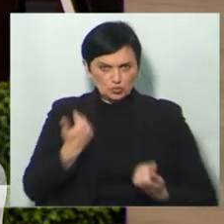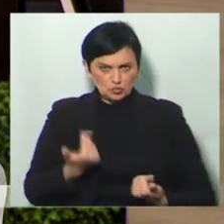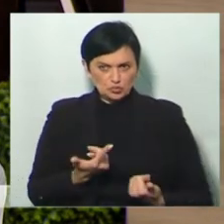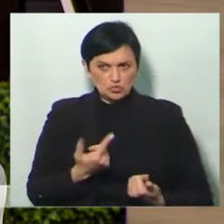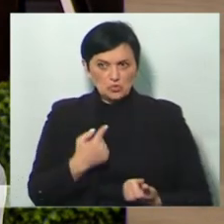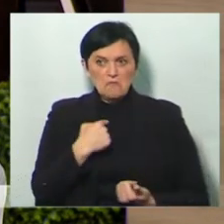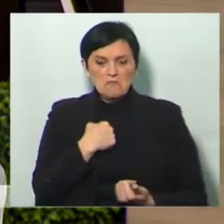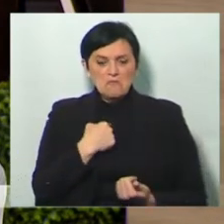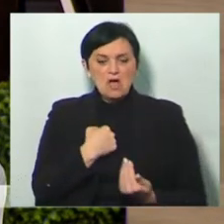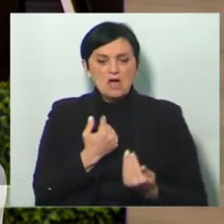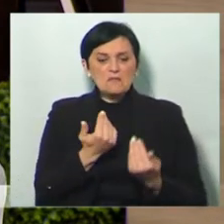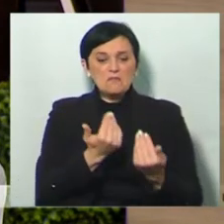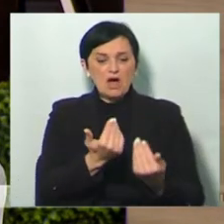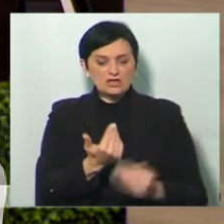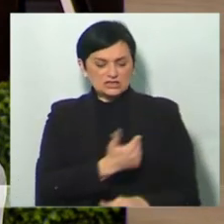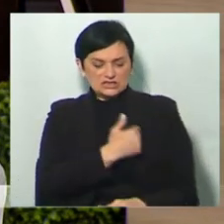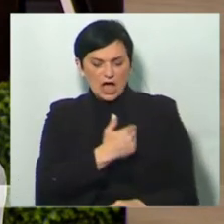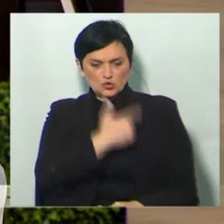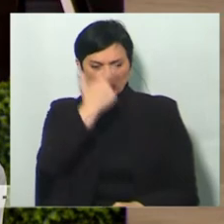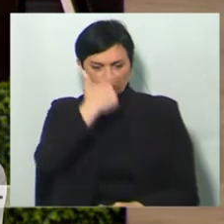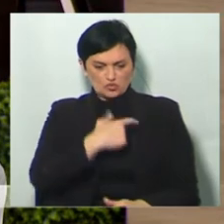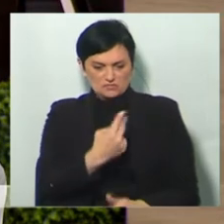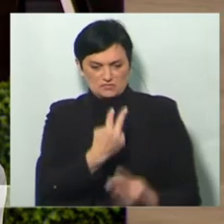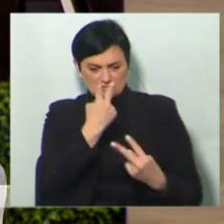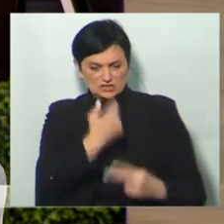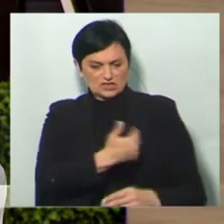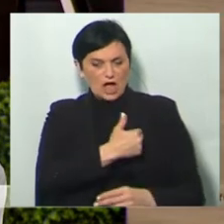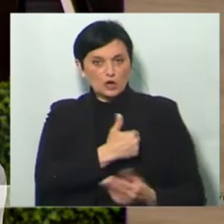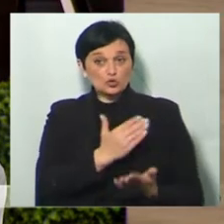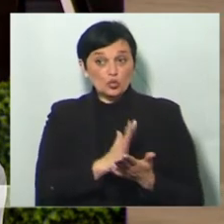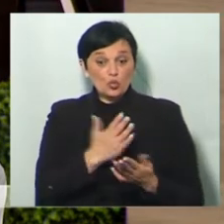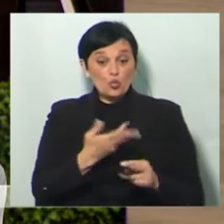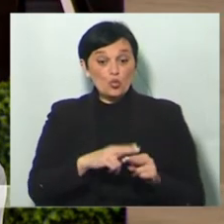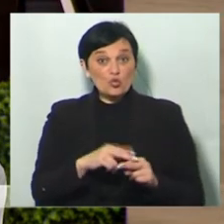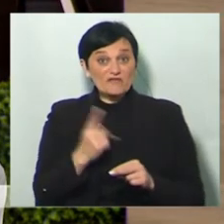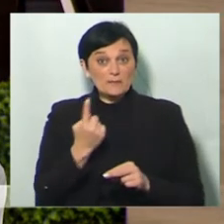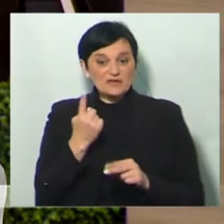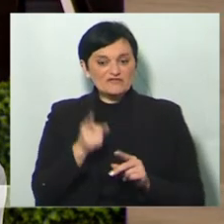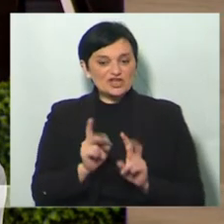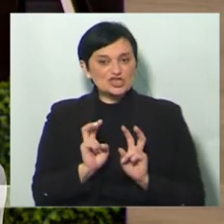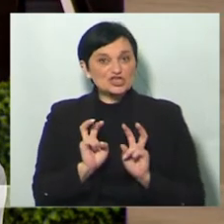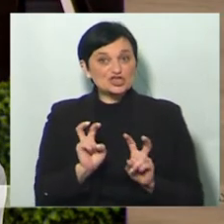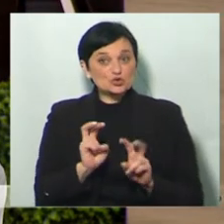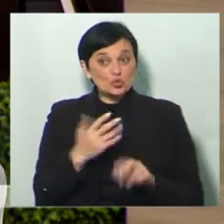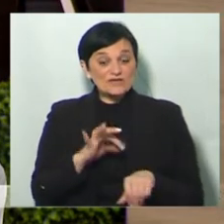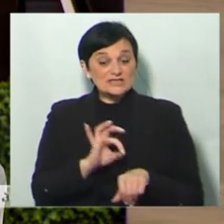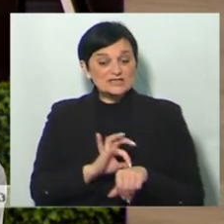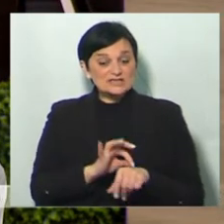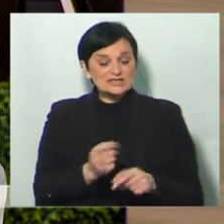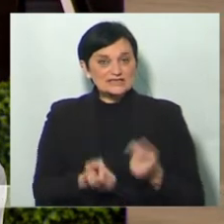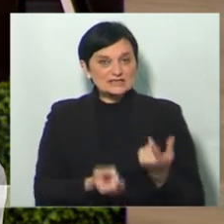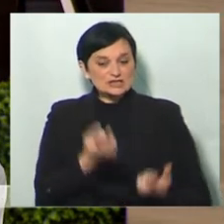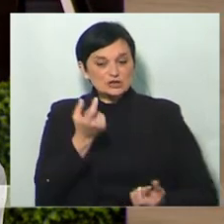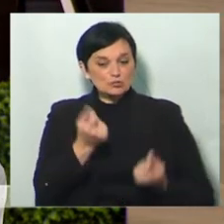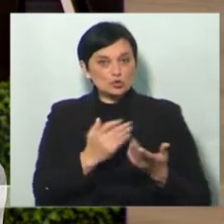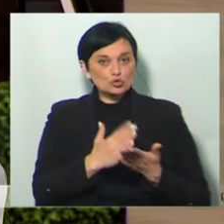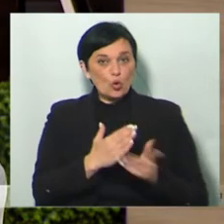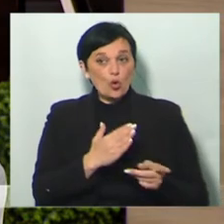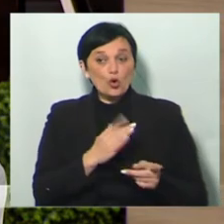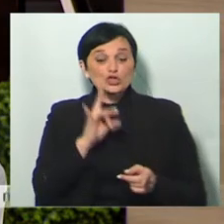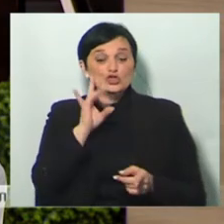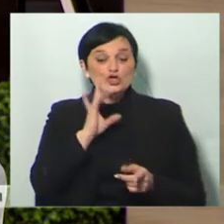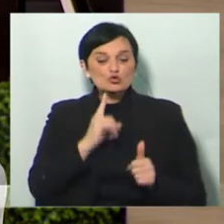მე არავარ მათთვის სასურველი. Ეს უკვე პირველი ნიშანია იმ მომენტის. Ანუ სიმპტომებია რეალურად. ის არ